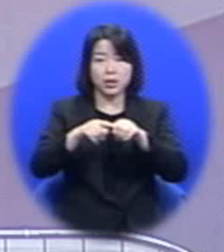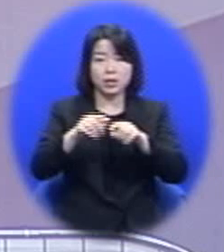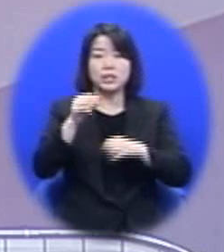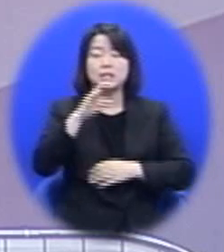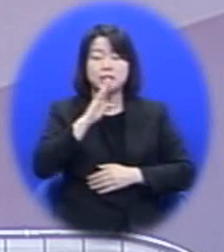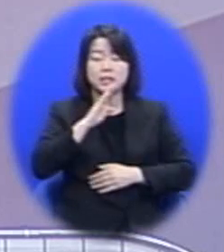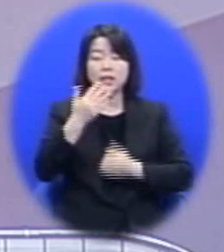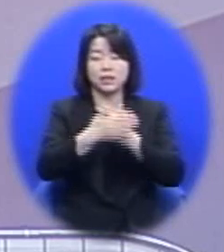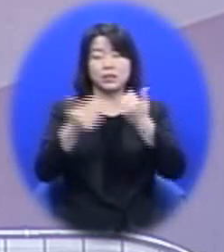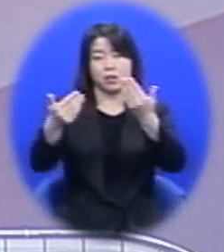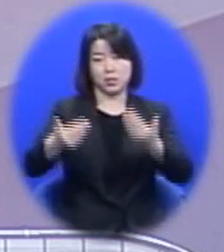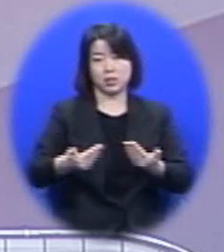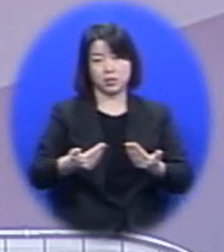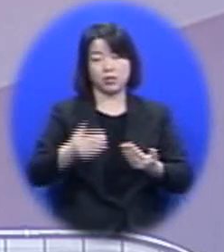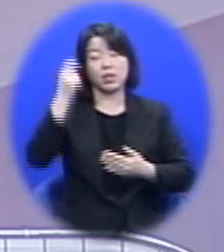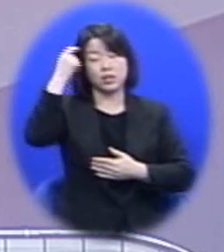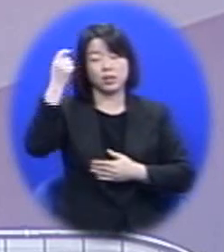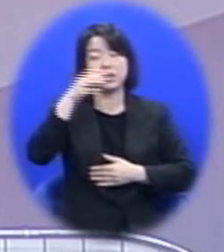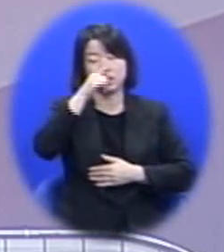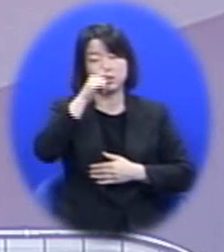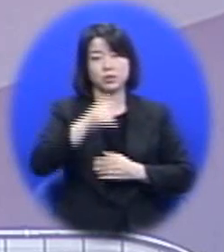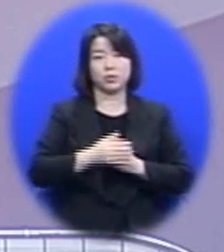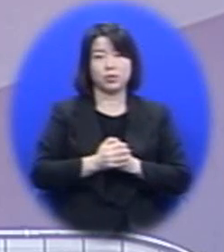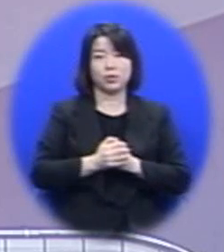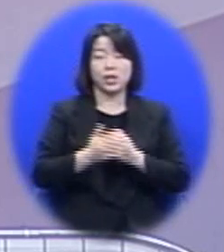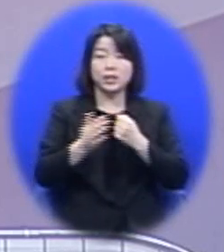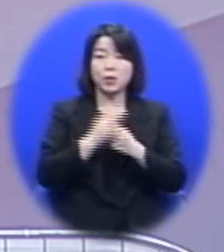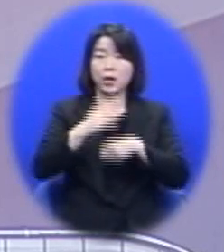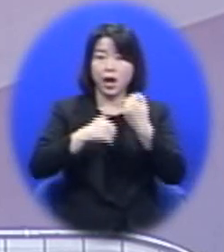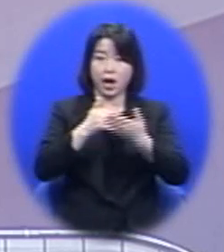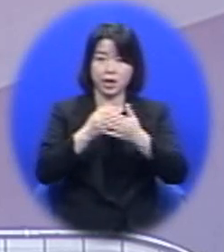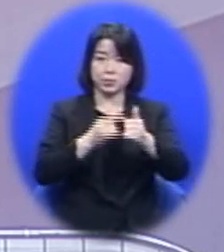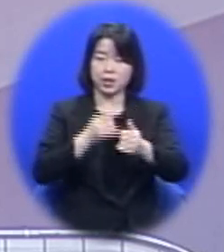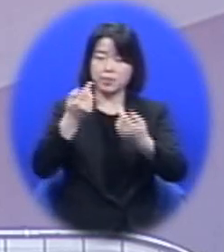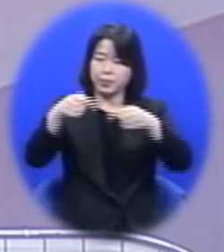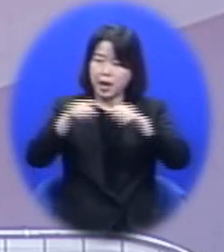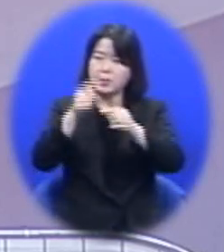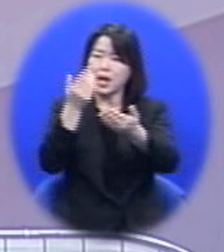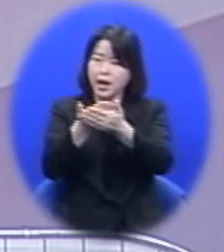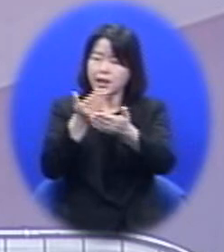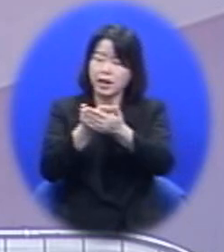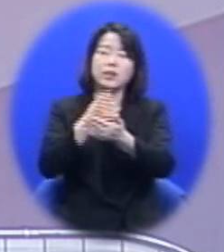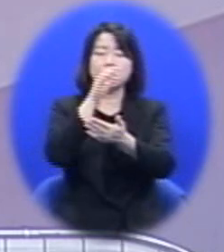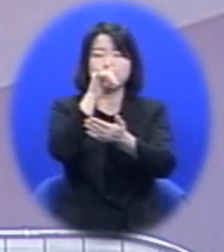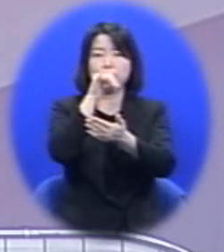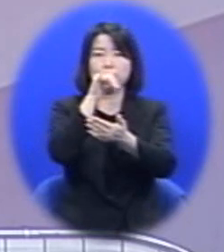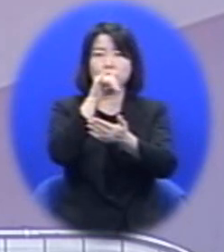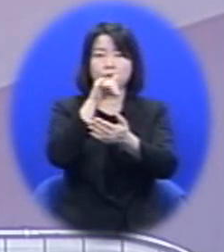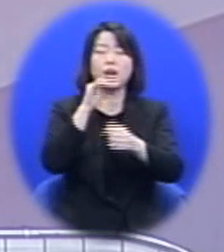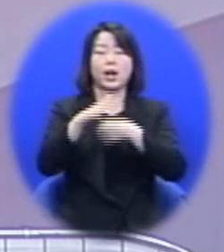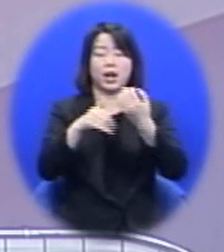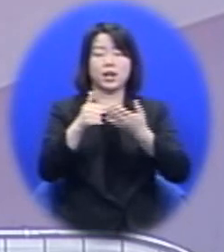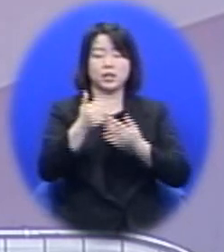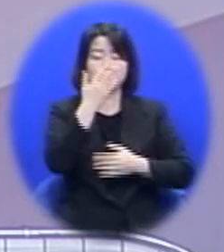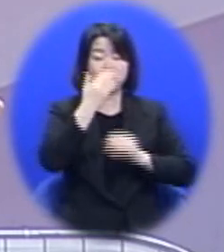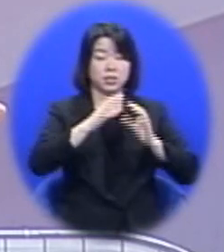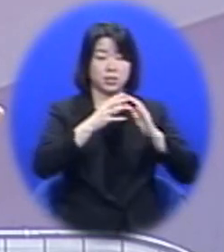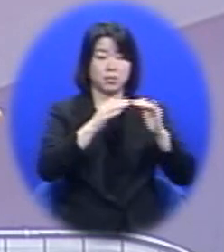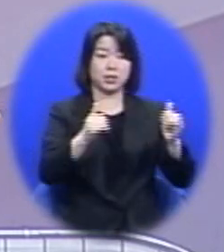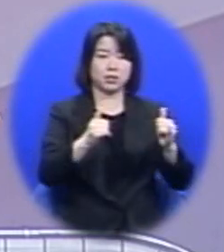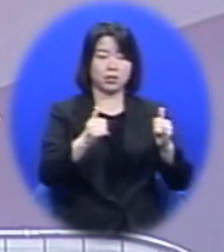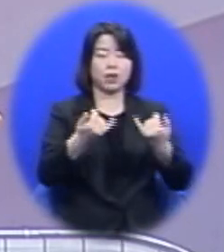것입니다. 그래서 모세는 하나님 함께 해달라고 구했고 하나님은 이스라엘 백성과 함께